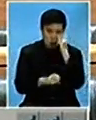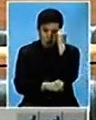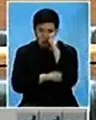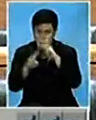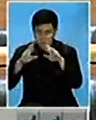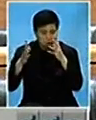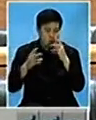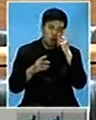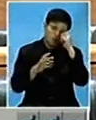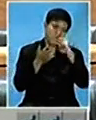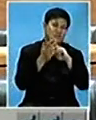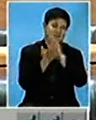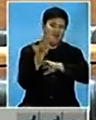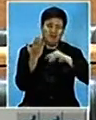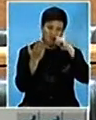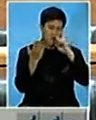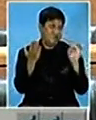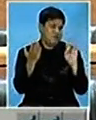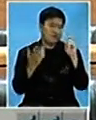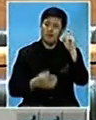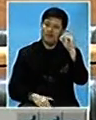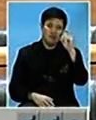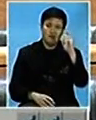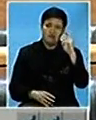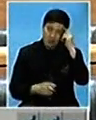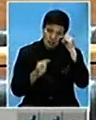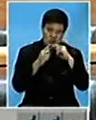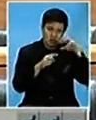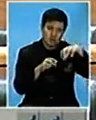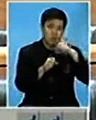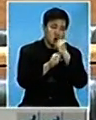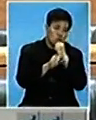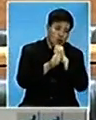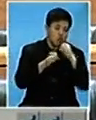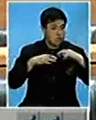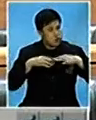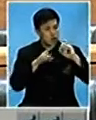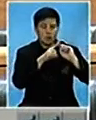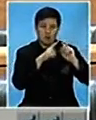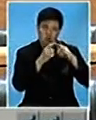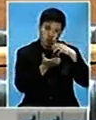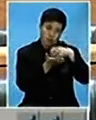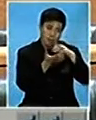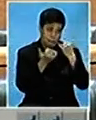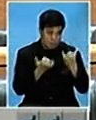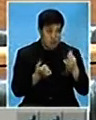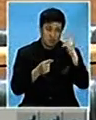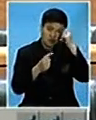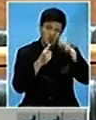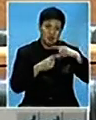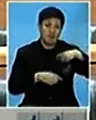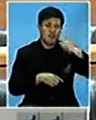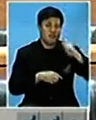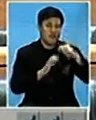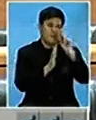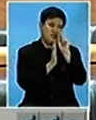านเมืองอยู่ไม่ได้ในขณะที่บ้านเมืองอยู่ไม่ได้องค์กรที่เรากำลังพูดถึงอยู่ในขณะนี้ผมเข้าใจว่าศาลรัฐธรรมนูญ